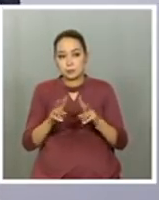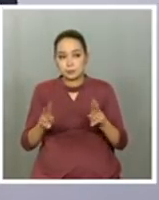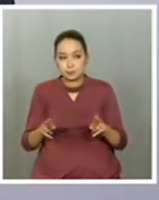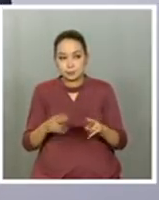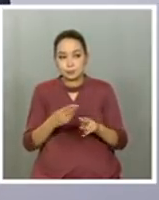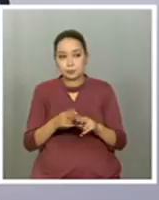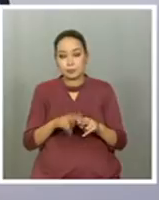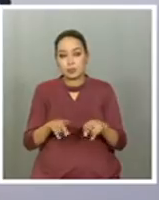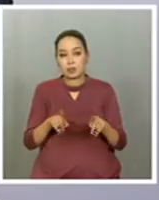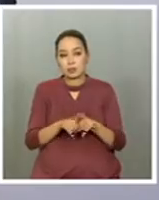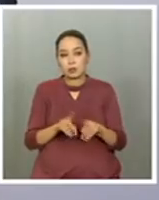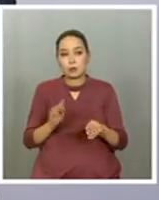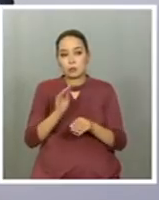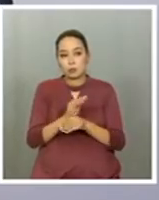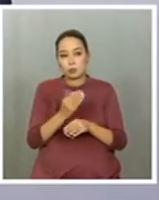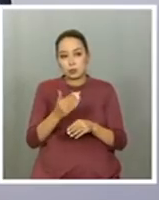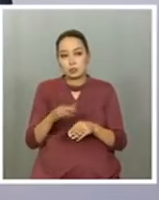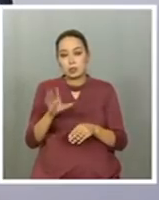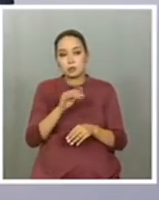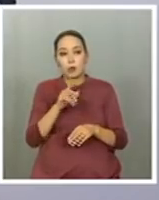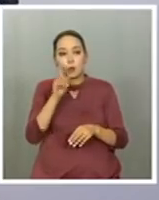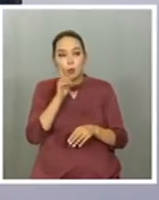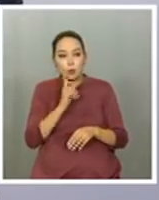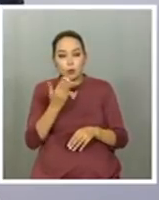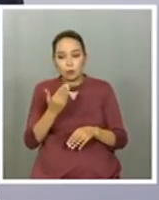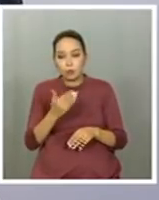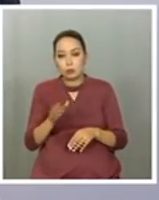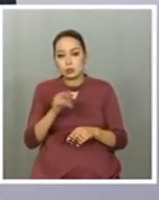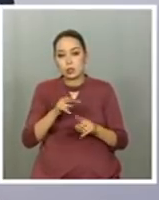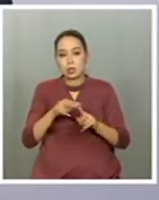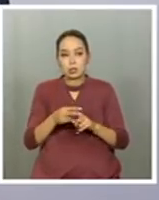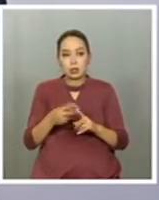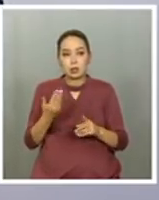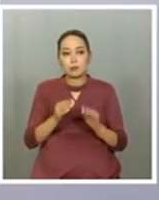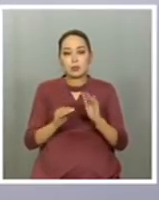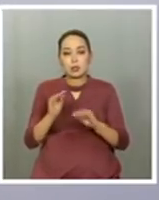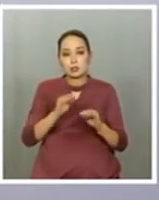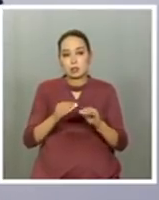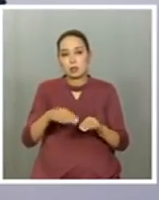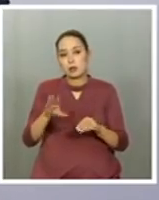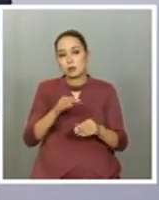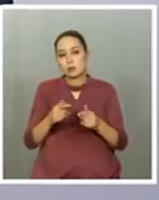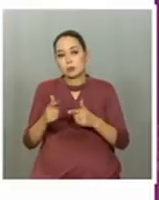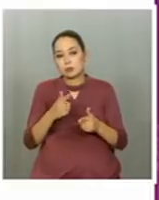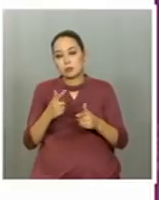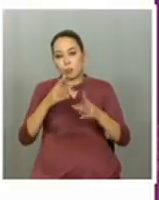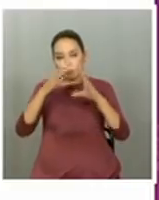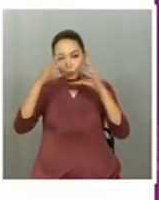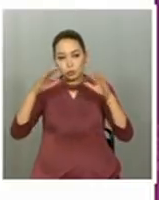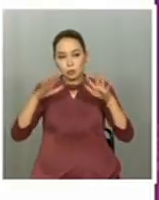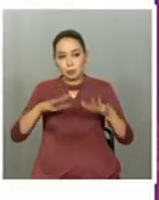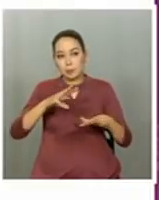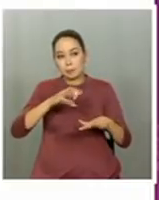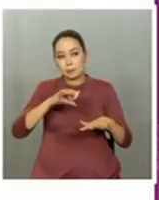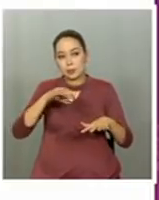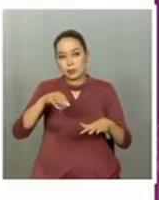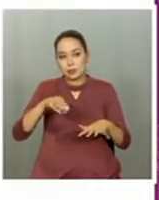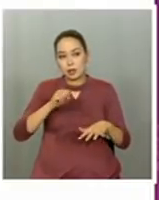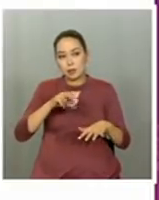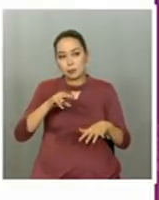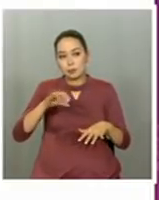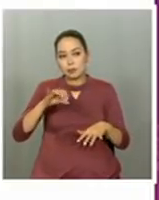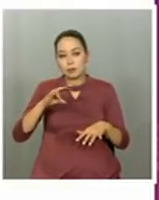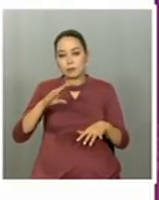Android қосымшаларын құру үшін қол жетімді конструкторлардың бірі, визуалды әзірлеудің бұлттық ортасы Meet App Inventor-ды